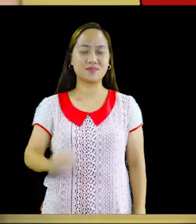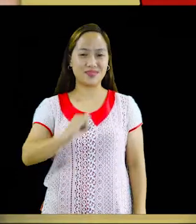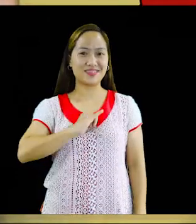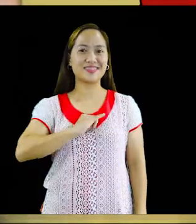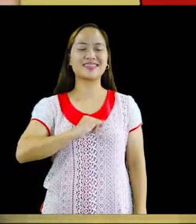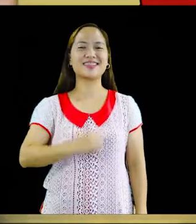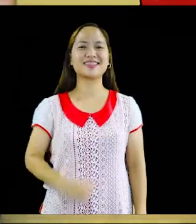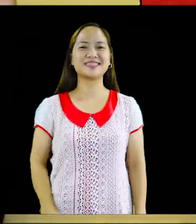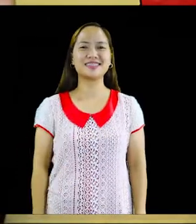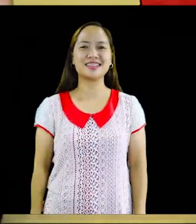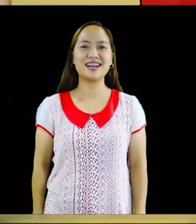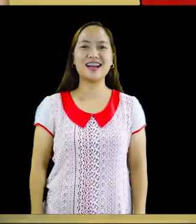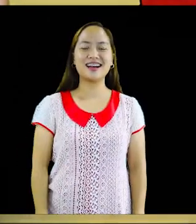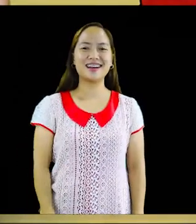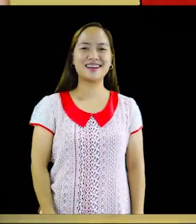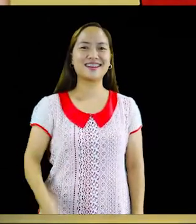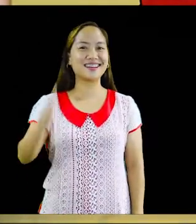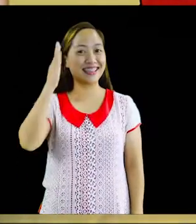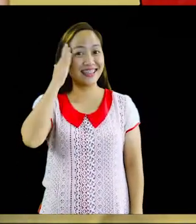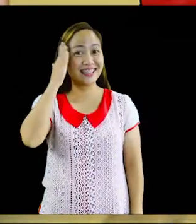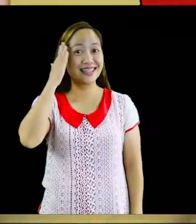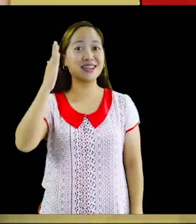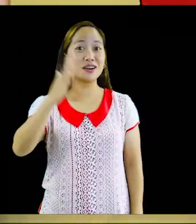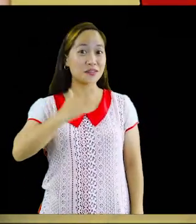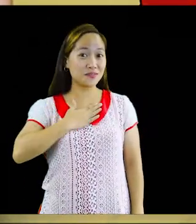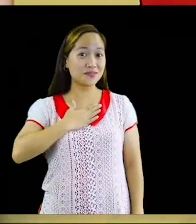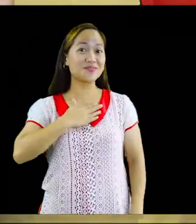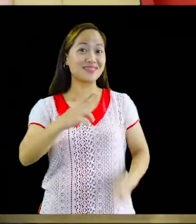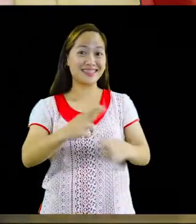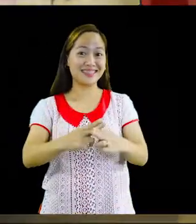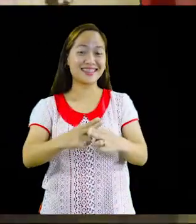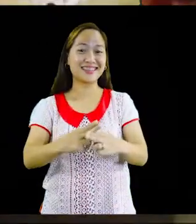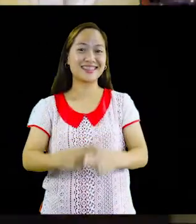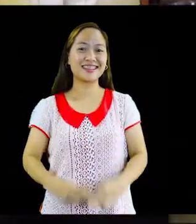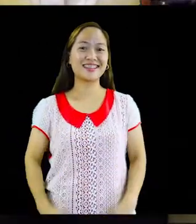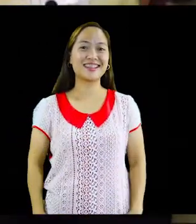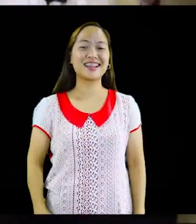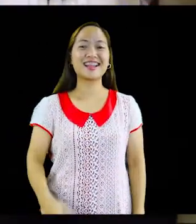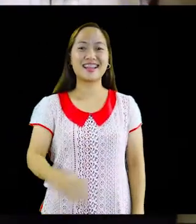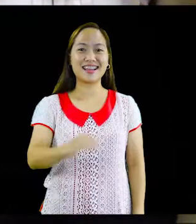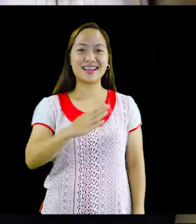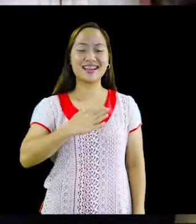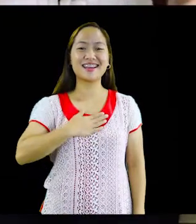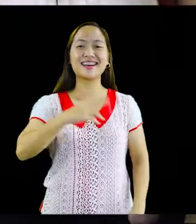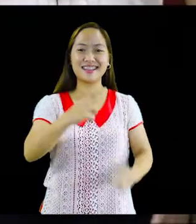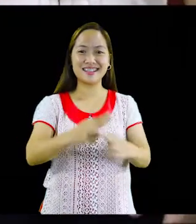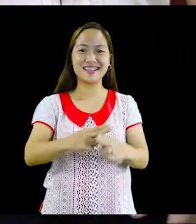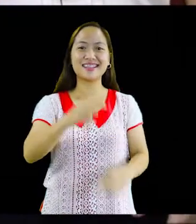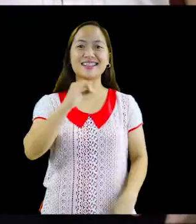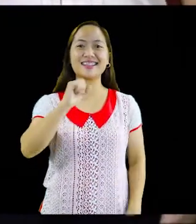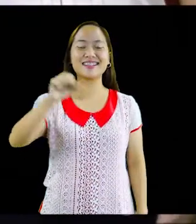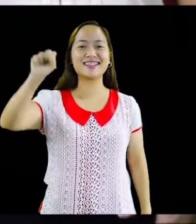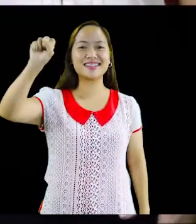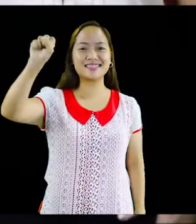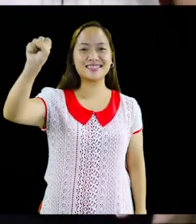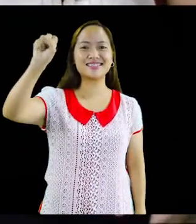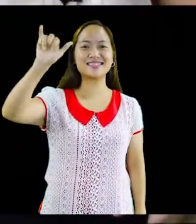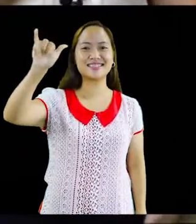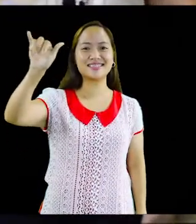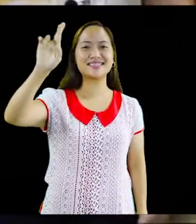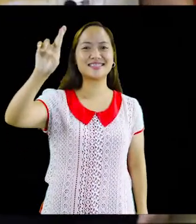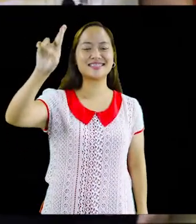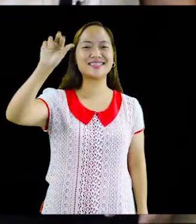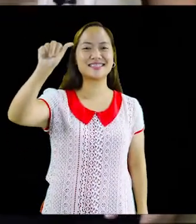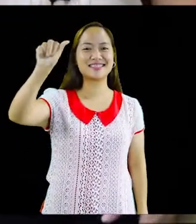una. Kabalo malakang mo sa akong ngalan? Ang akong ngalan, Sarabel.